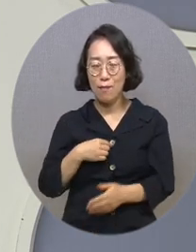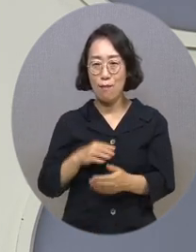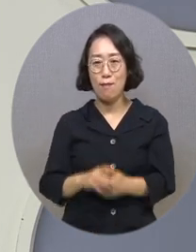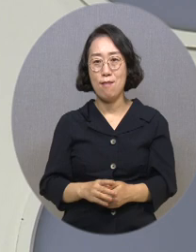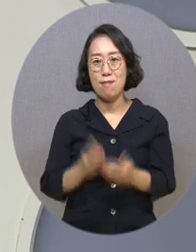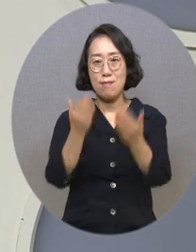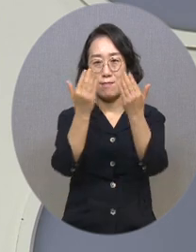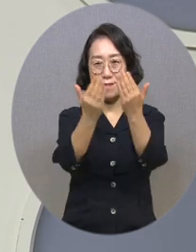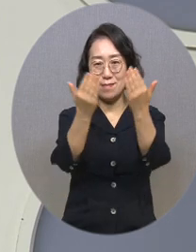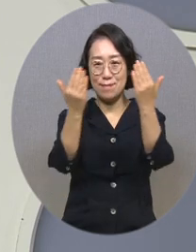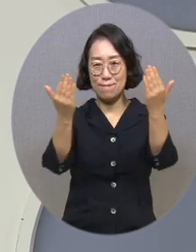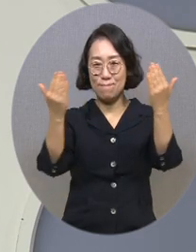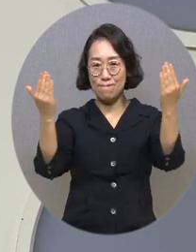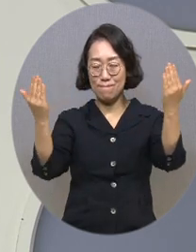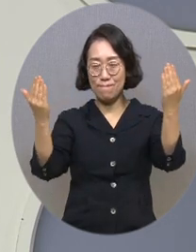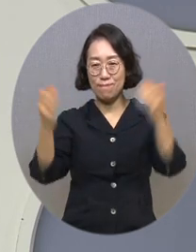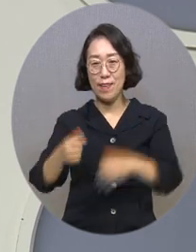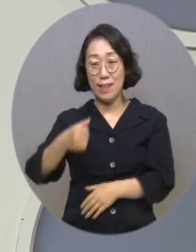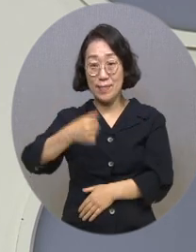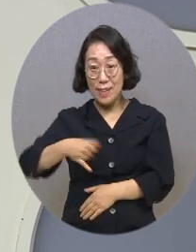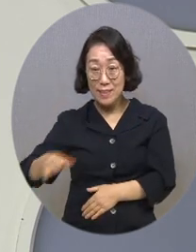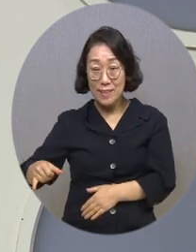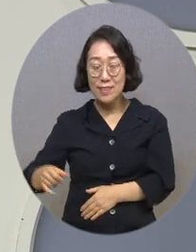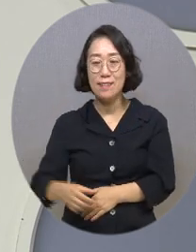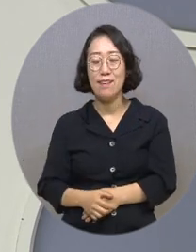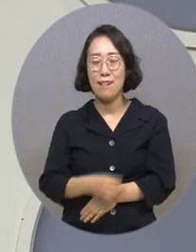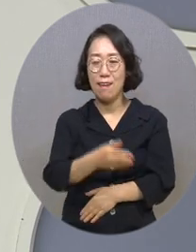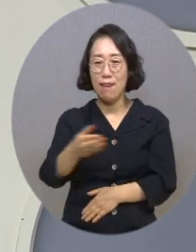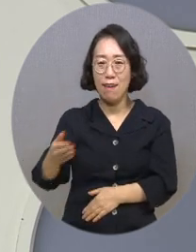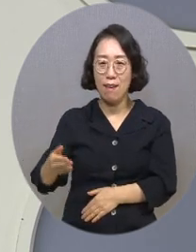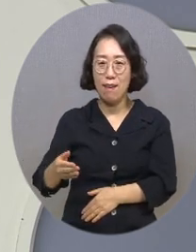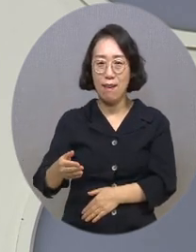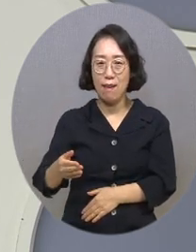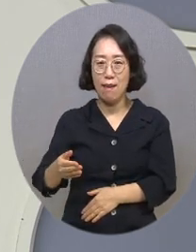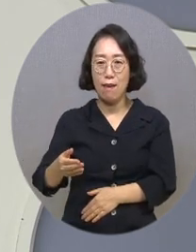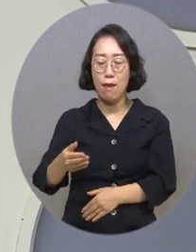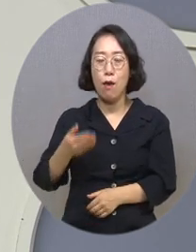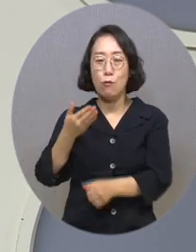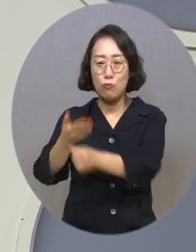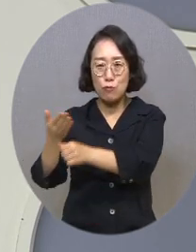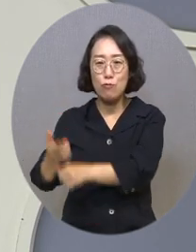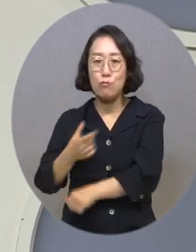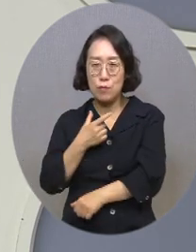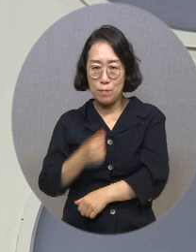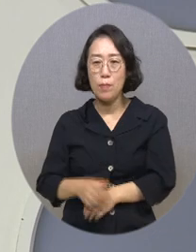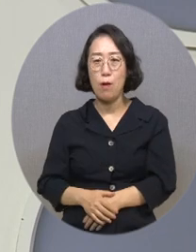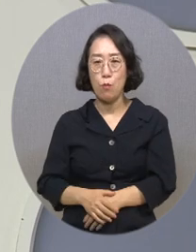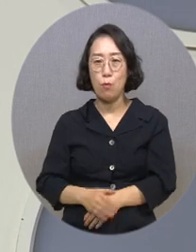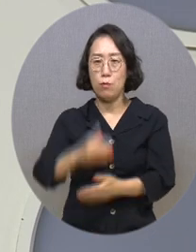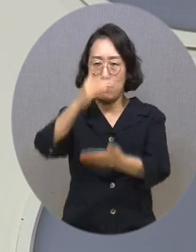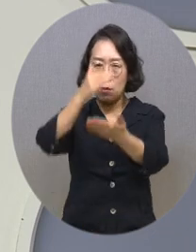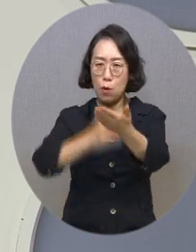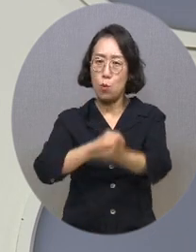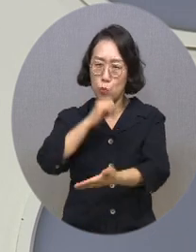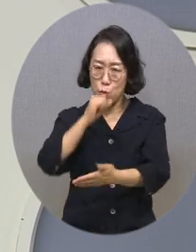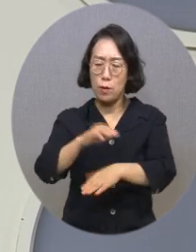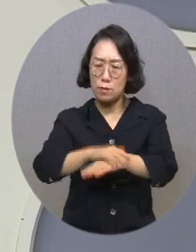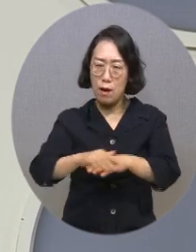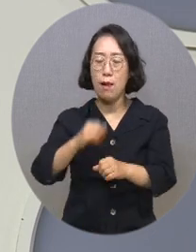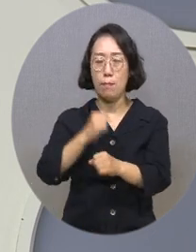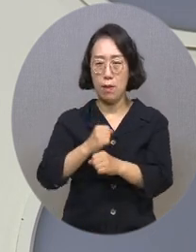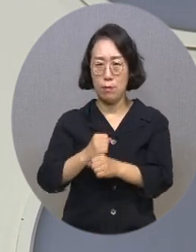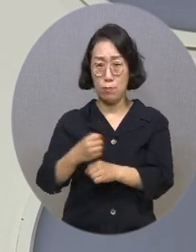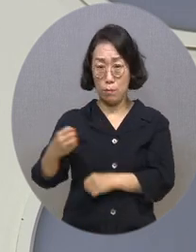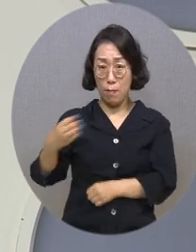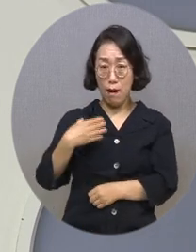걸어놓고 자식들한테 유산으로 물려주겠다고 이런 말씀을 하시는 거예요. 저는 그 얘기를 듣고 너무나